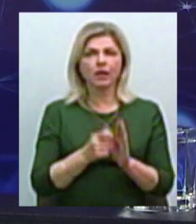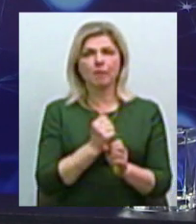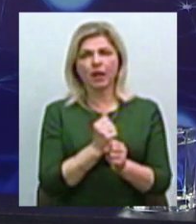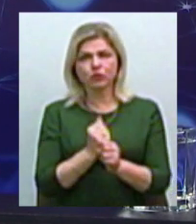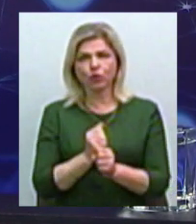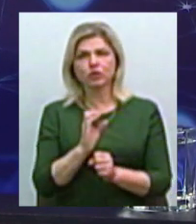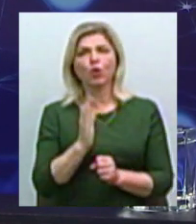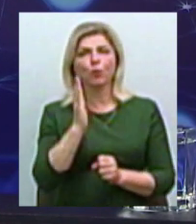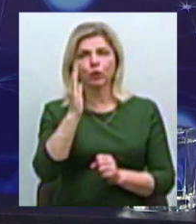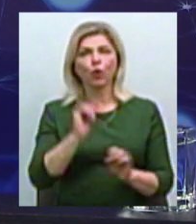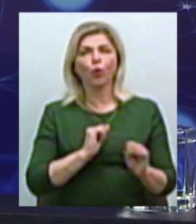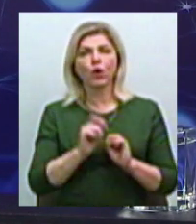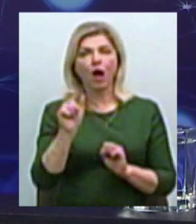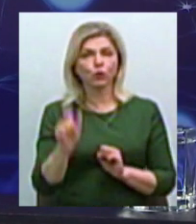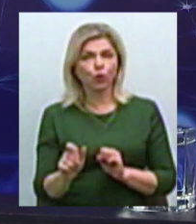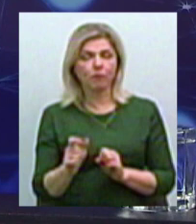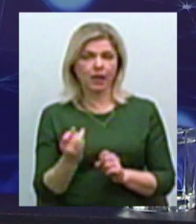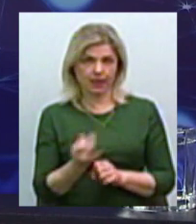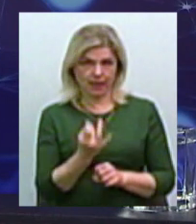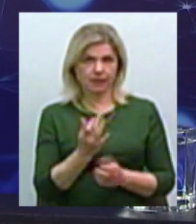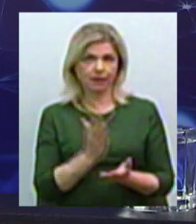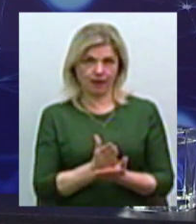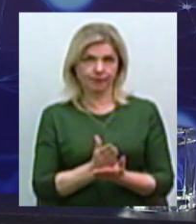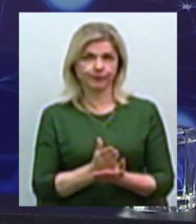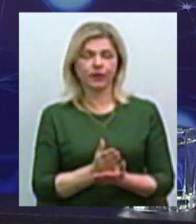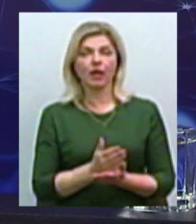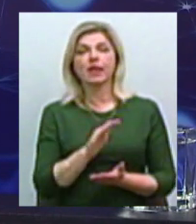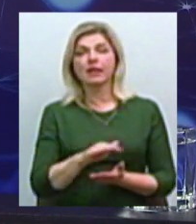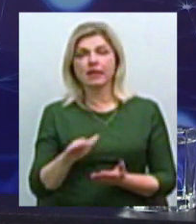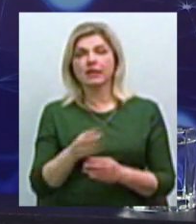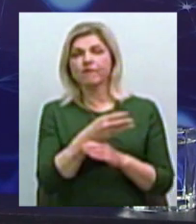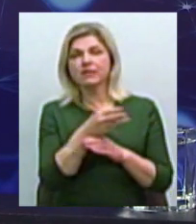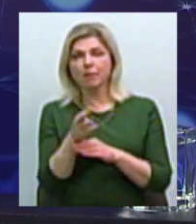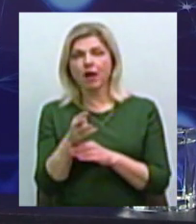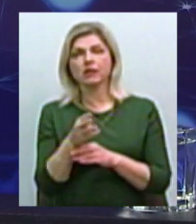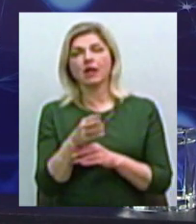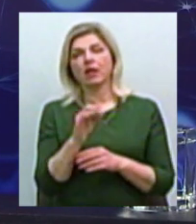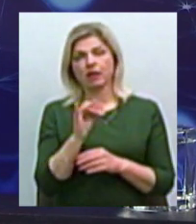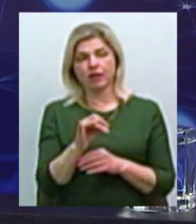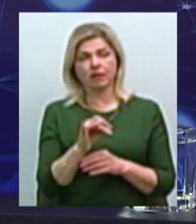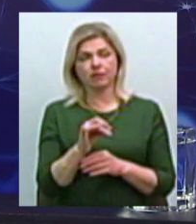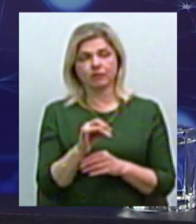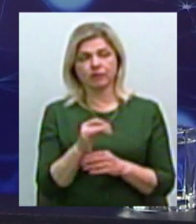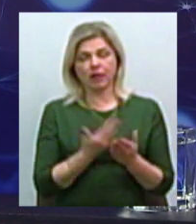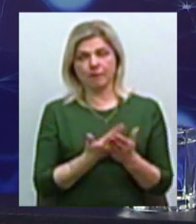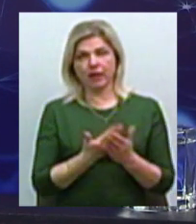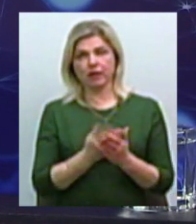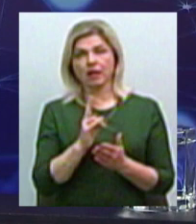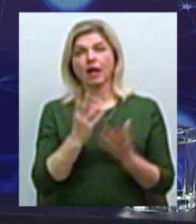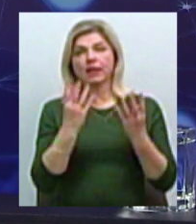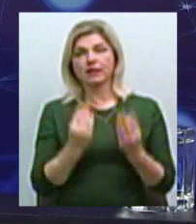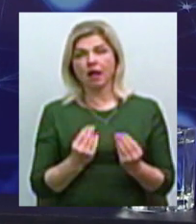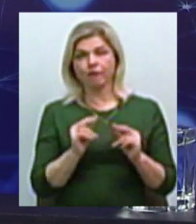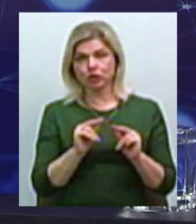з майбутнім куратором. Тобто інтерес є. Вони знімають відео, не маючи ще бази. Наприклад, до Дня вчителя